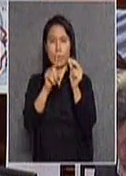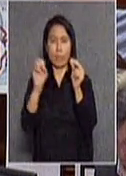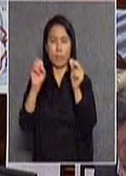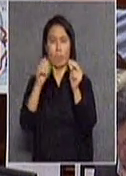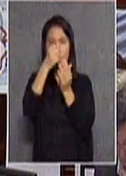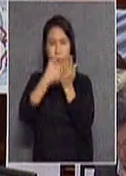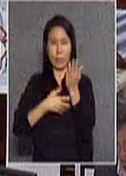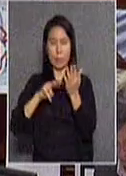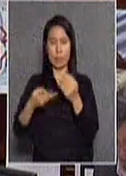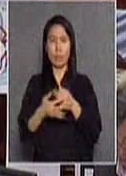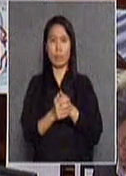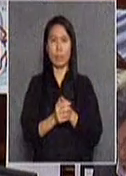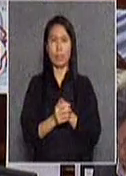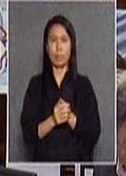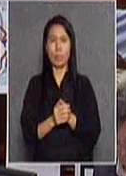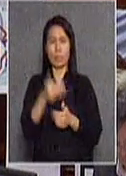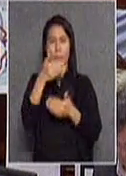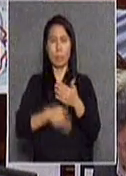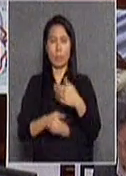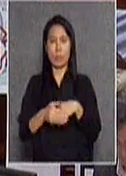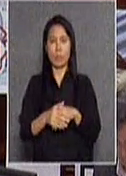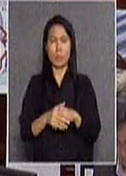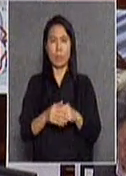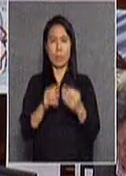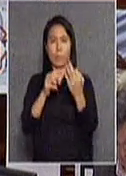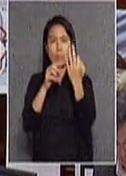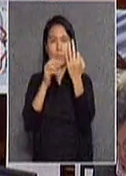710項修正案，削減